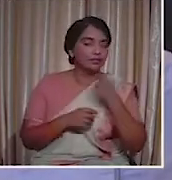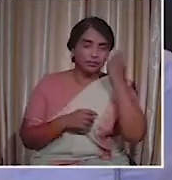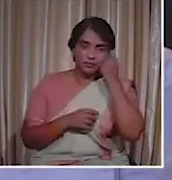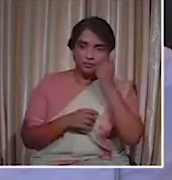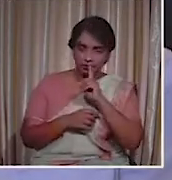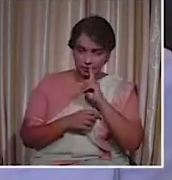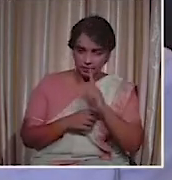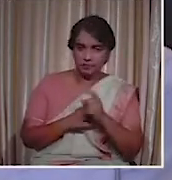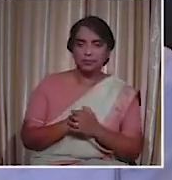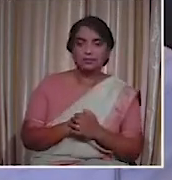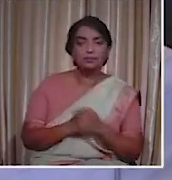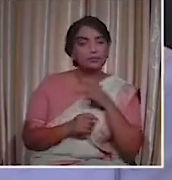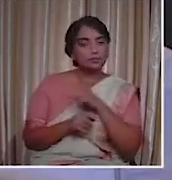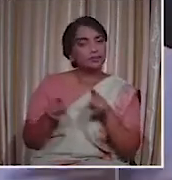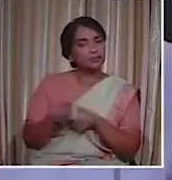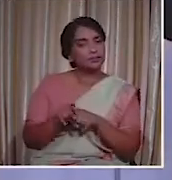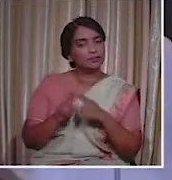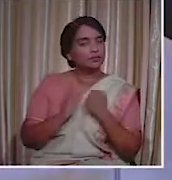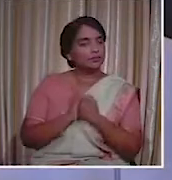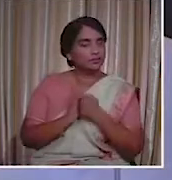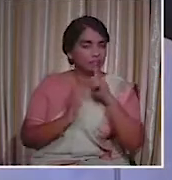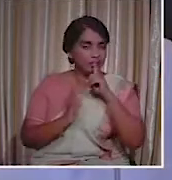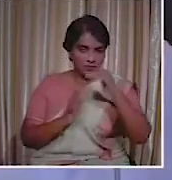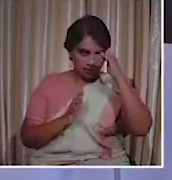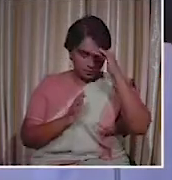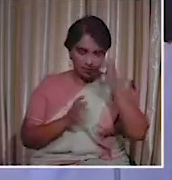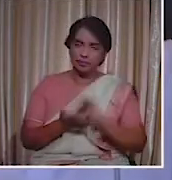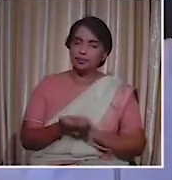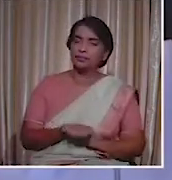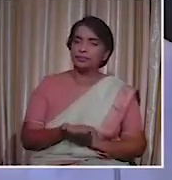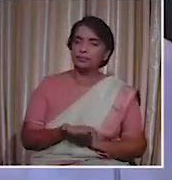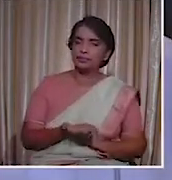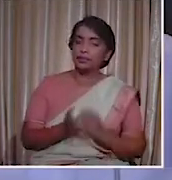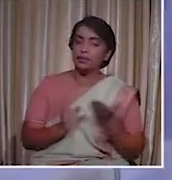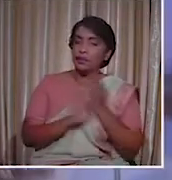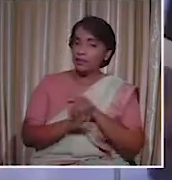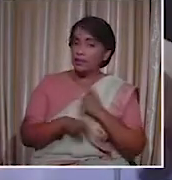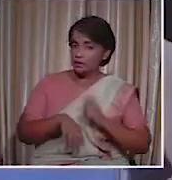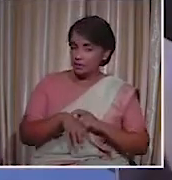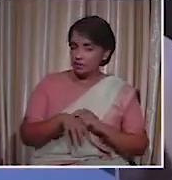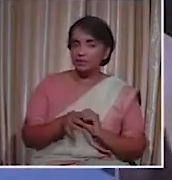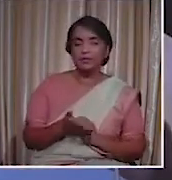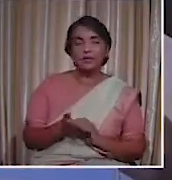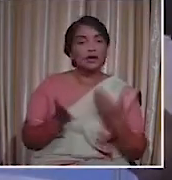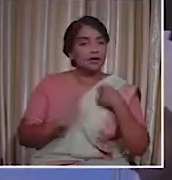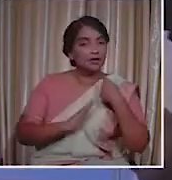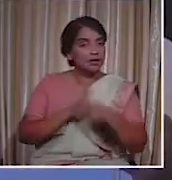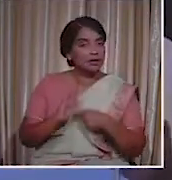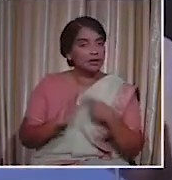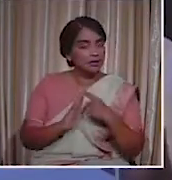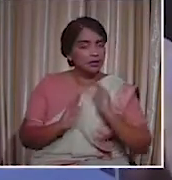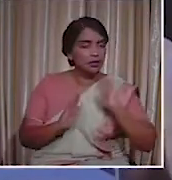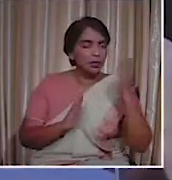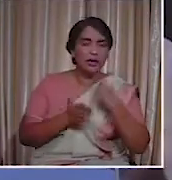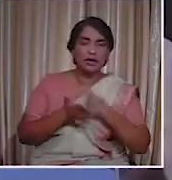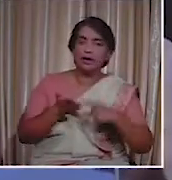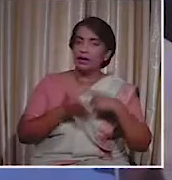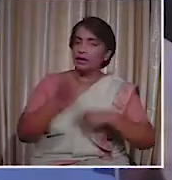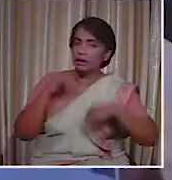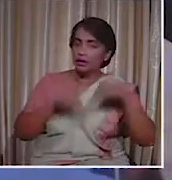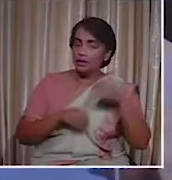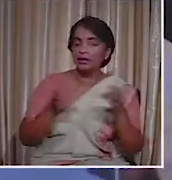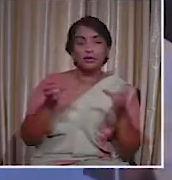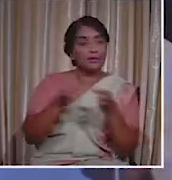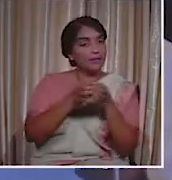කරනු ලබනවා. ඒ නිසා ගරු කථානායකතුමනි, පසුගිය කාලයේ අපේ රටේ සෑම දේශපාලන